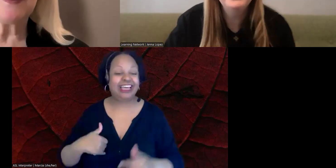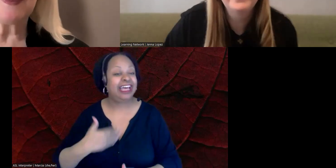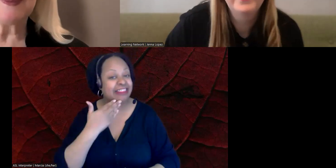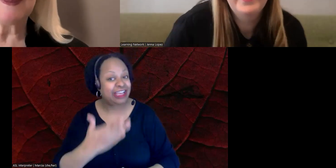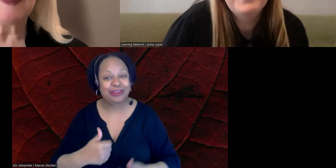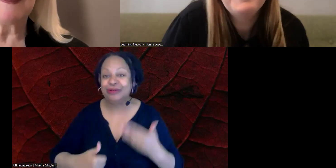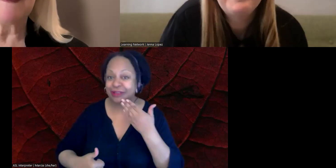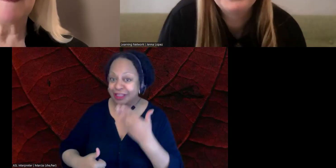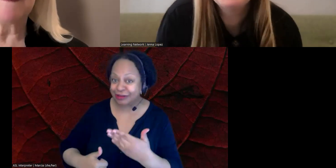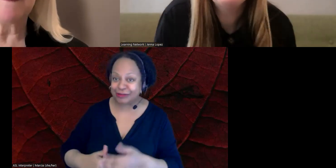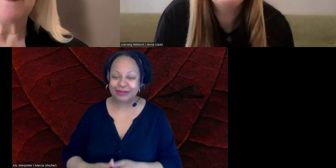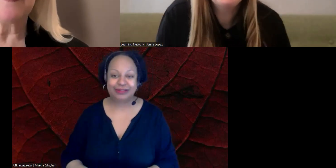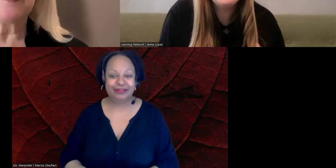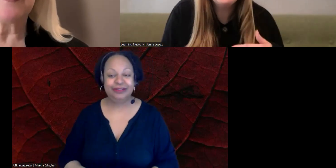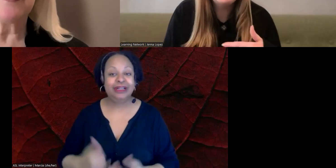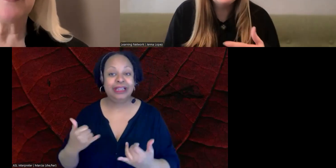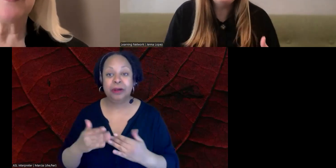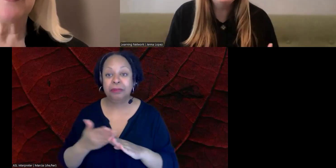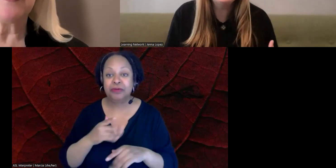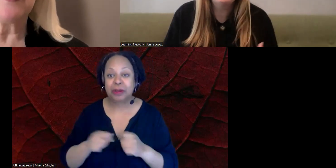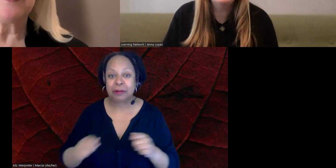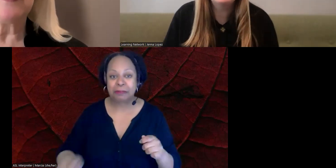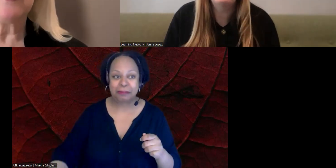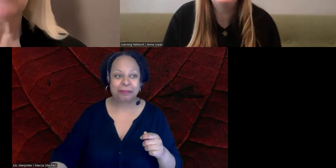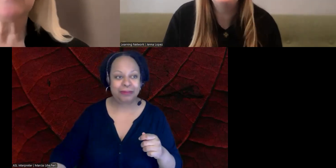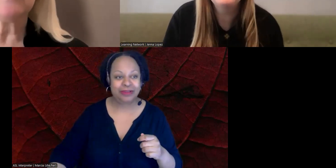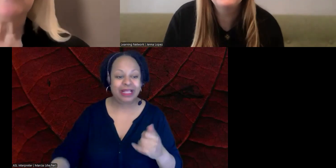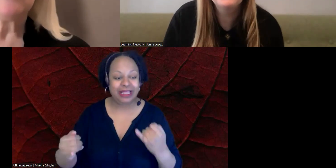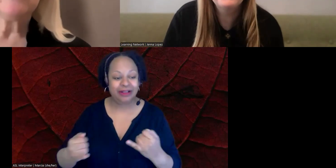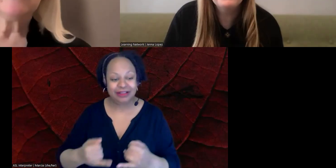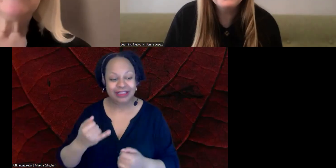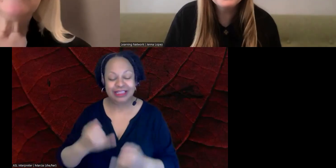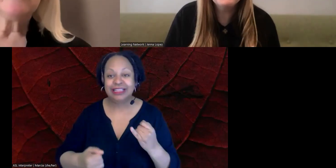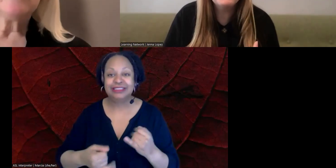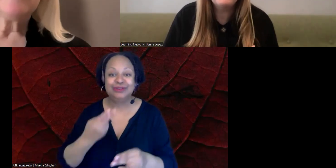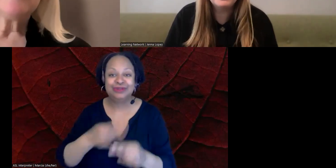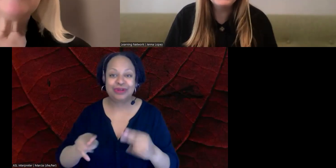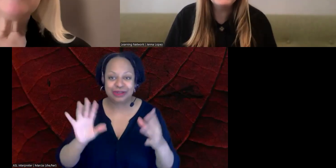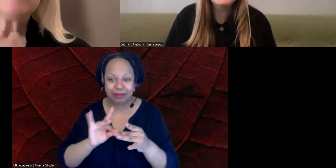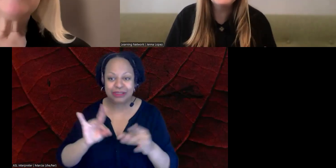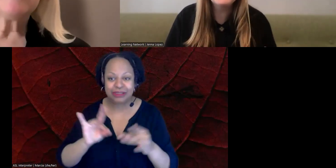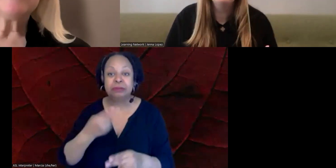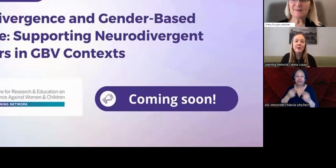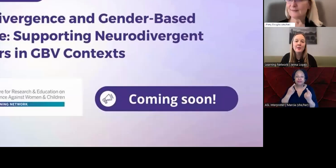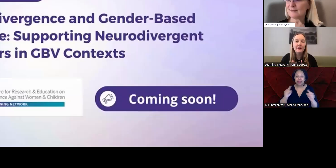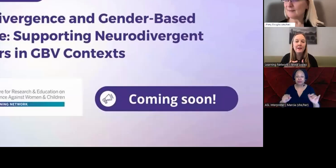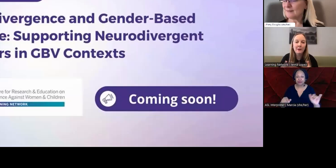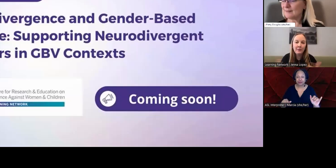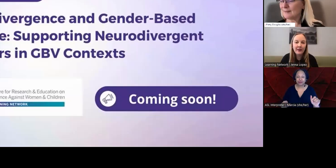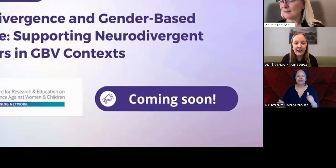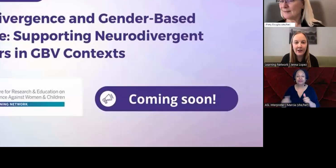Merci. Je remercie. Mais avant de conclure, nous aimerions prendre un moment pour faire